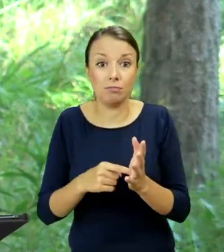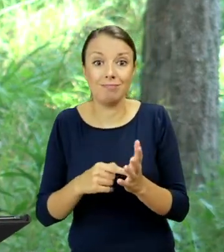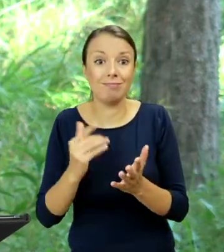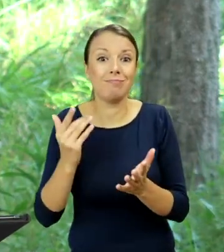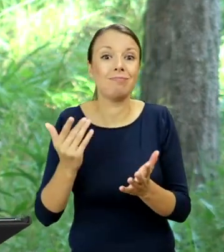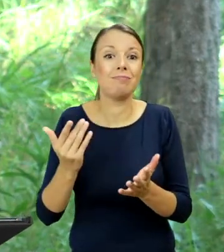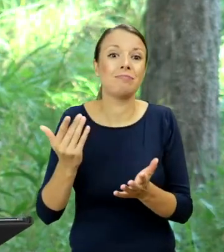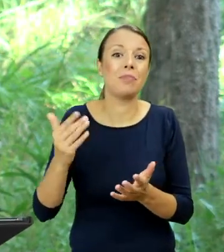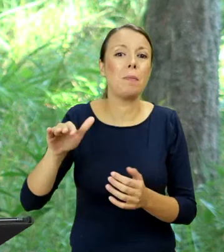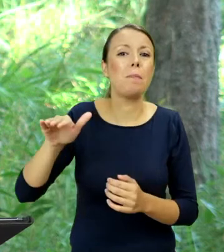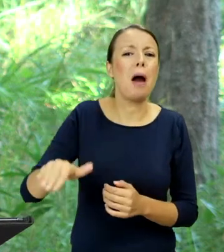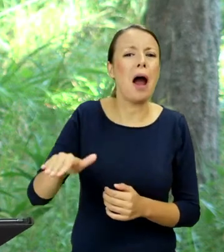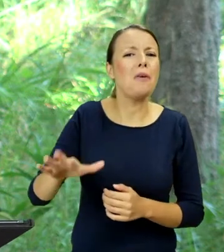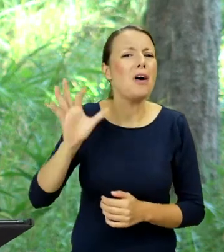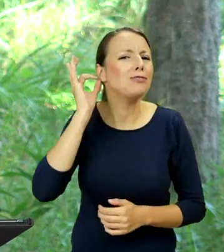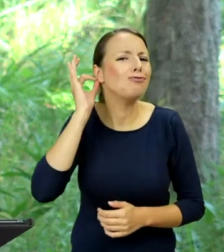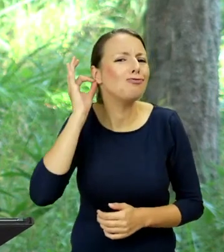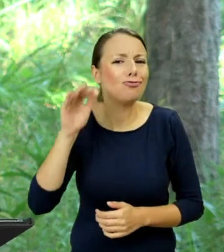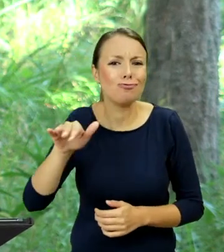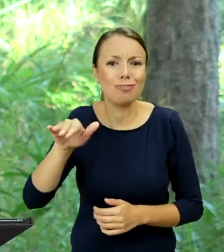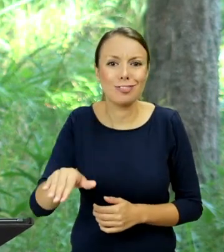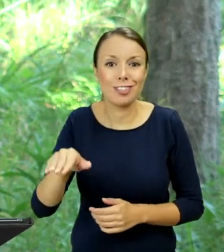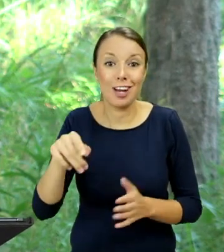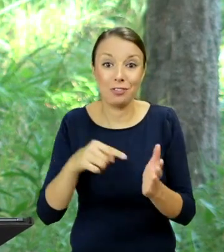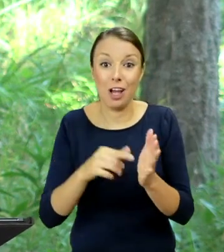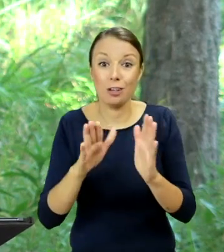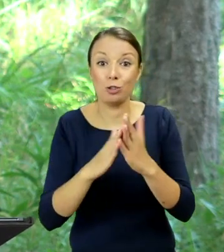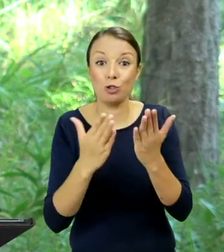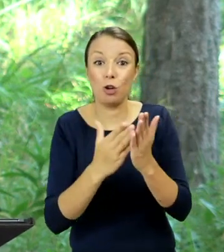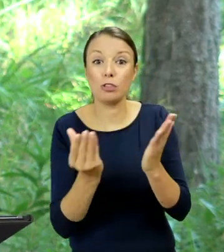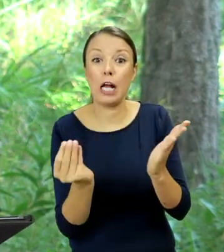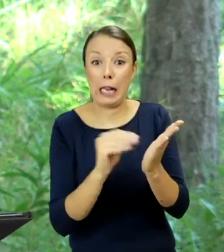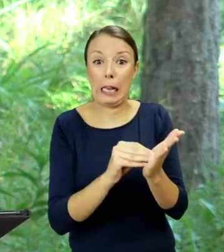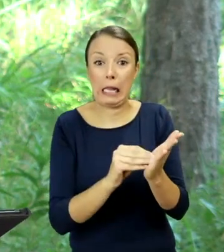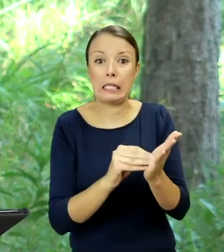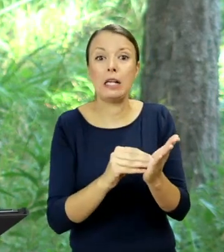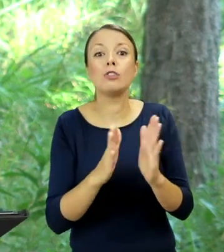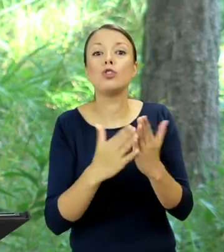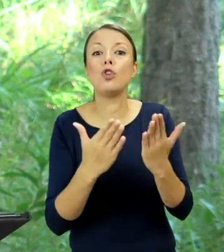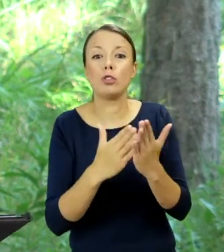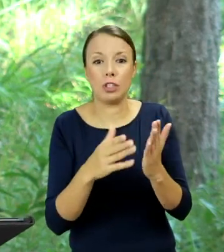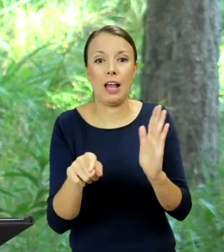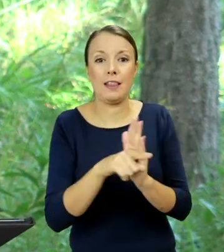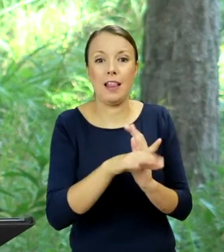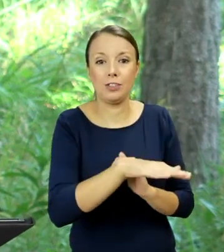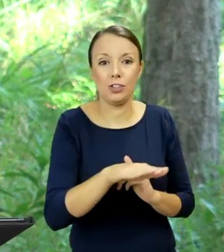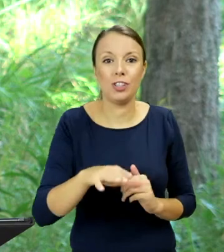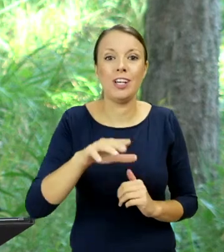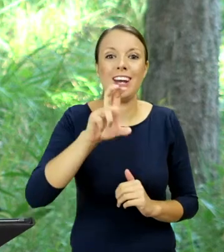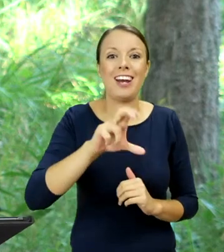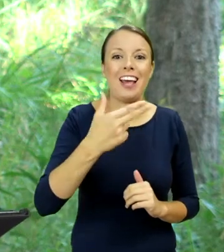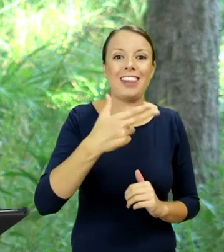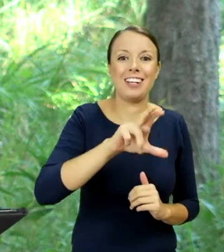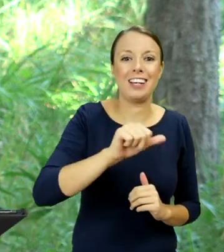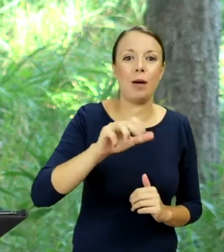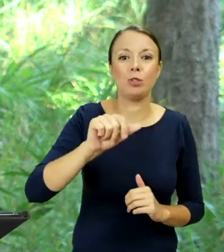bo trafiła do książek dla dzieci, Henrykę Pustowójtównę, czyli